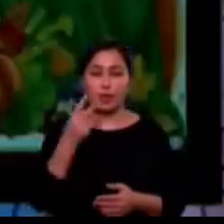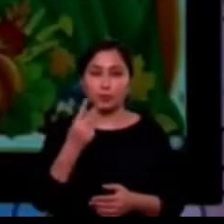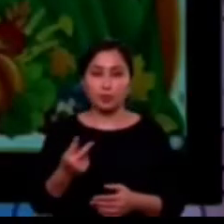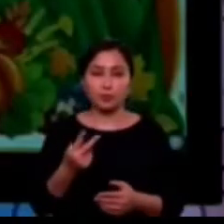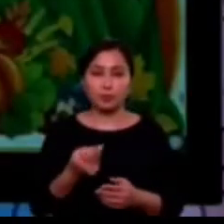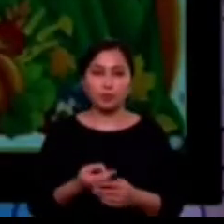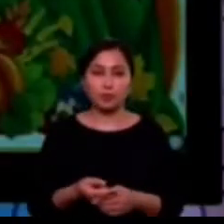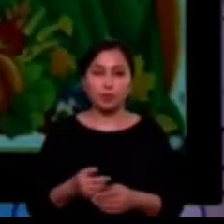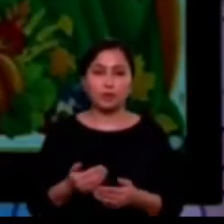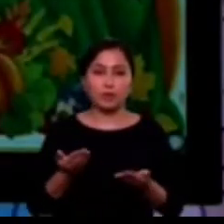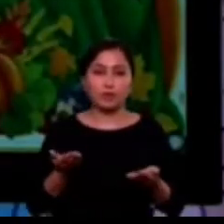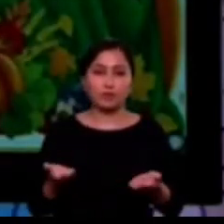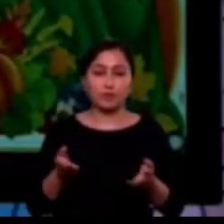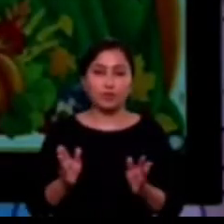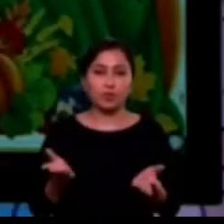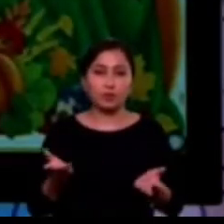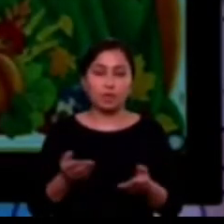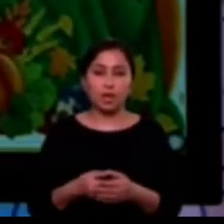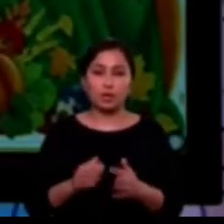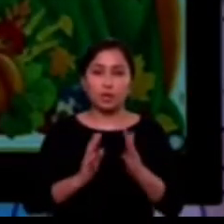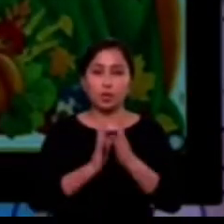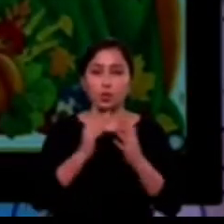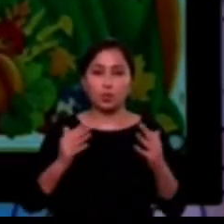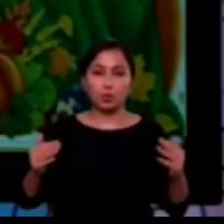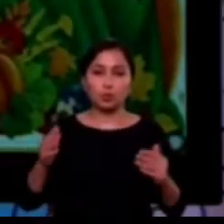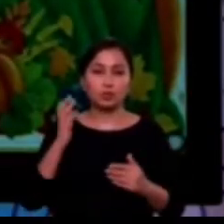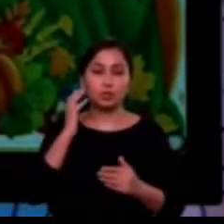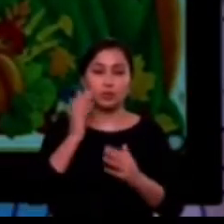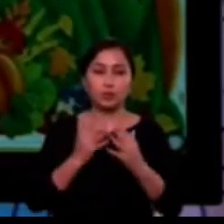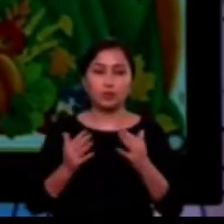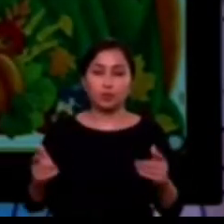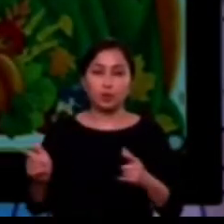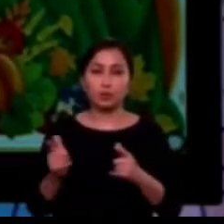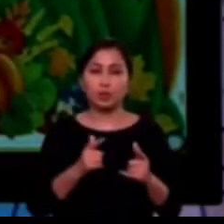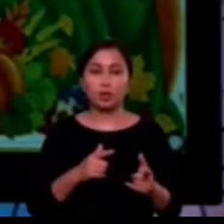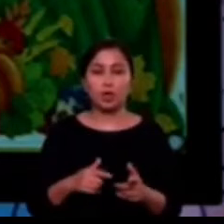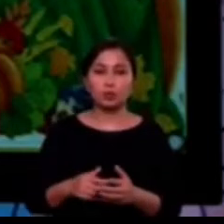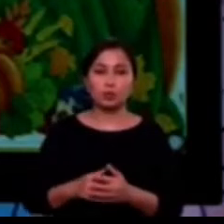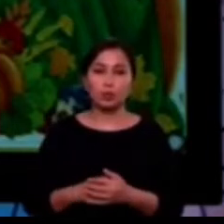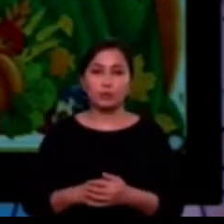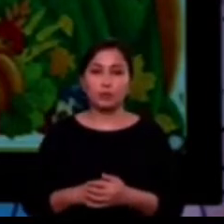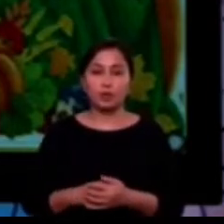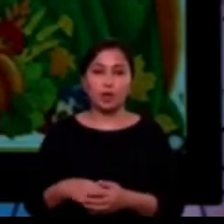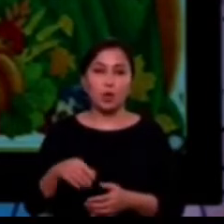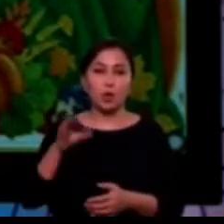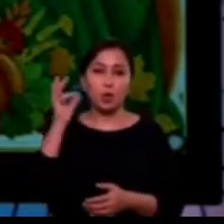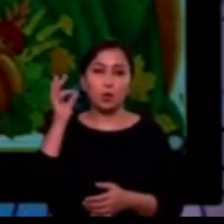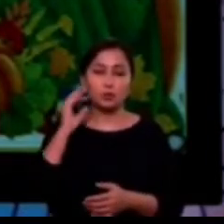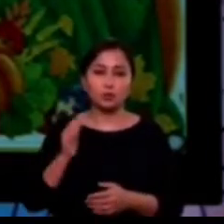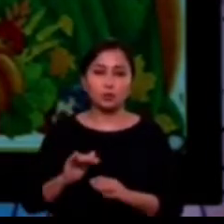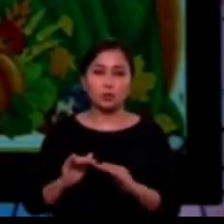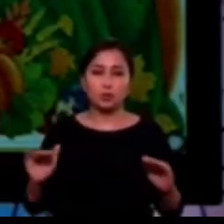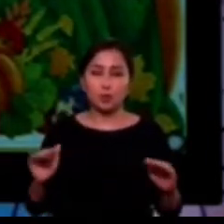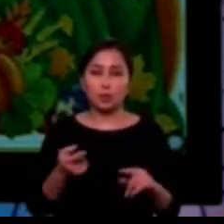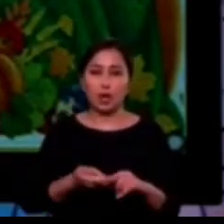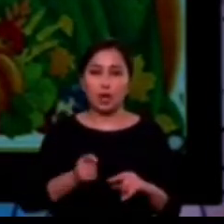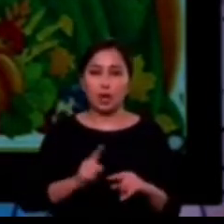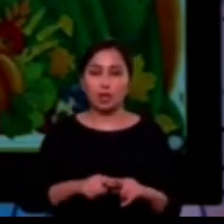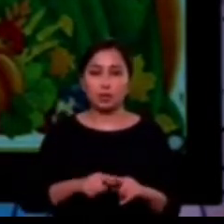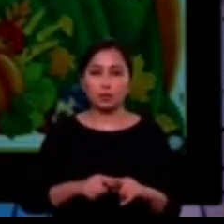Посмотрите, вот какие овощи и фрукты приготовила для нас осень. Но, ребятки,